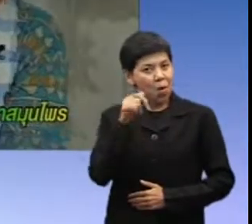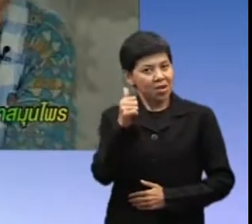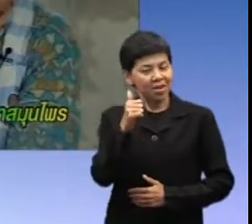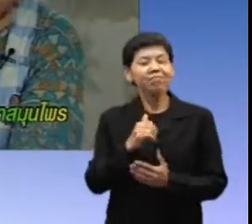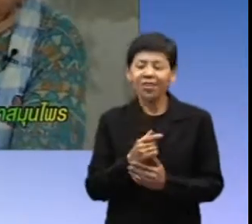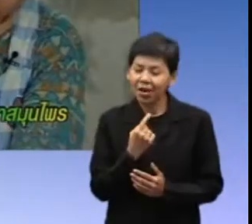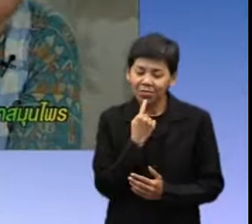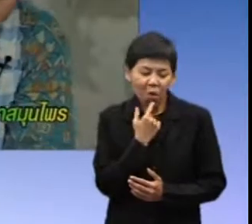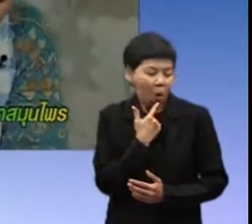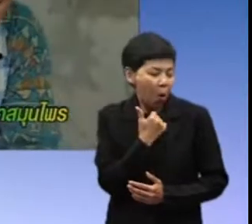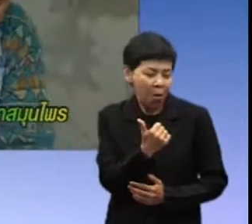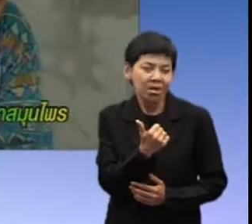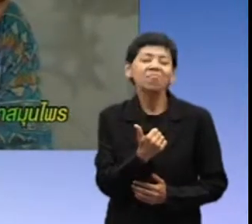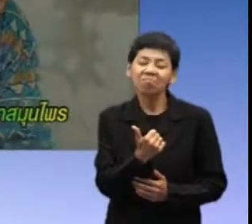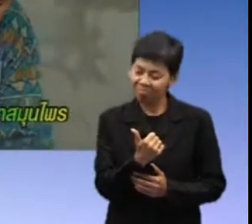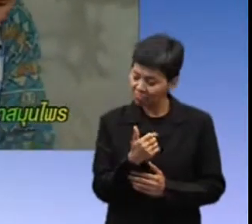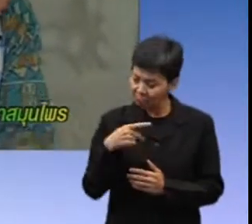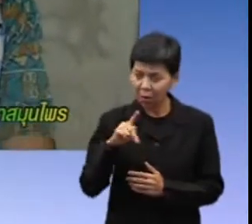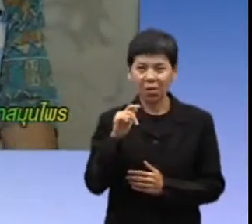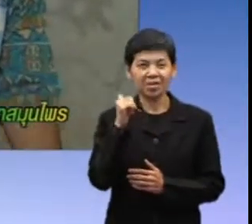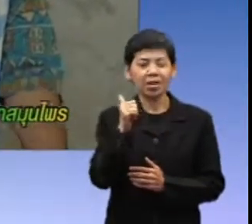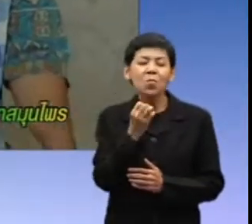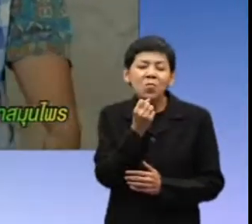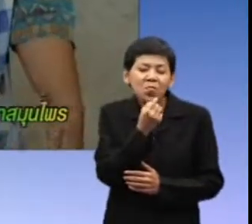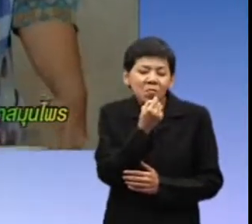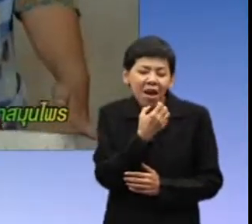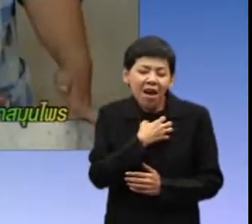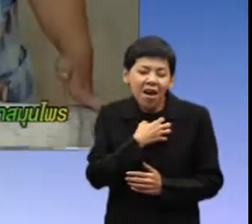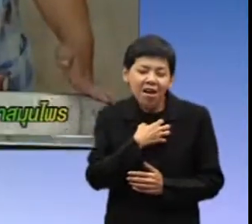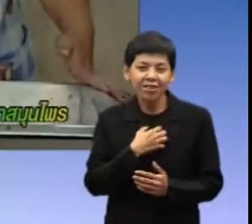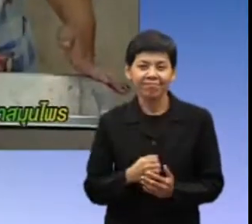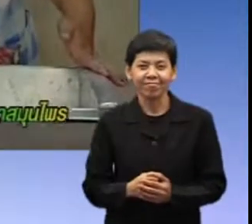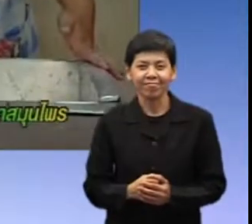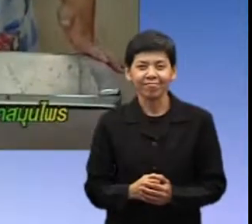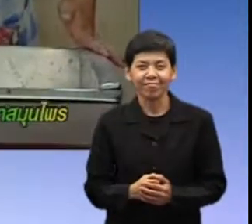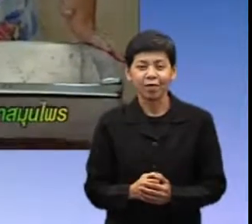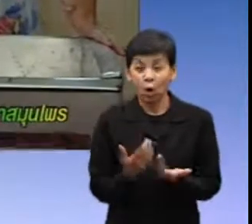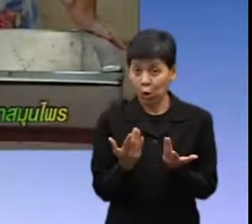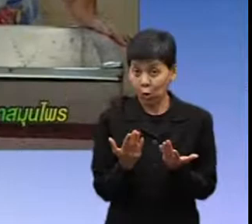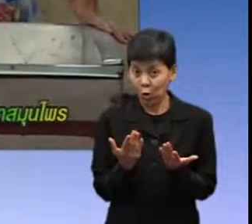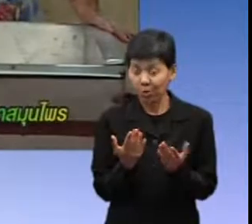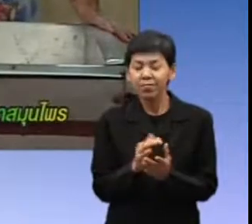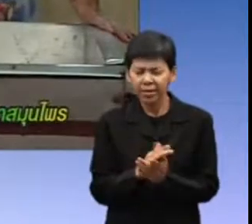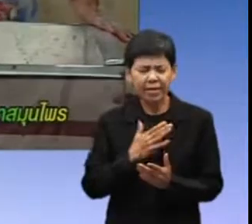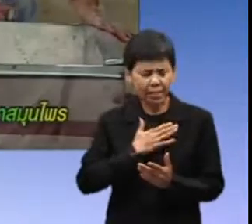เรียกว่าอร่อยอย่างมีคุณค่าน่าลิ้มลองมากๆเลยล่ะครับแต่ก่อนที่